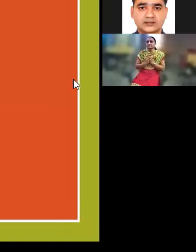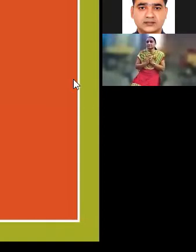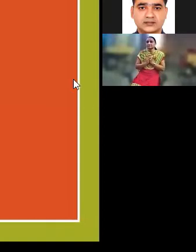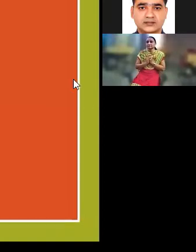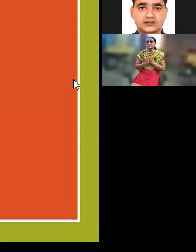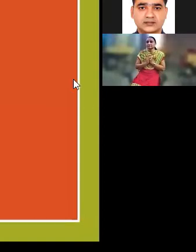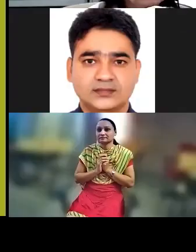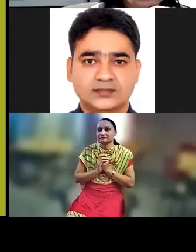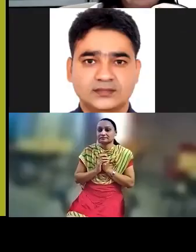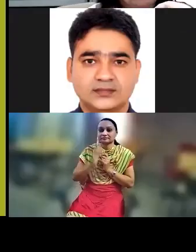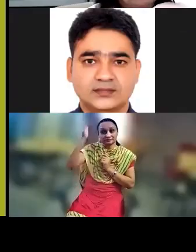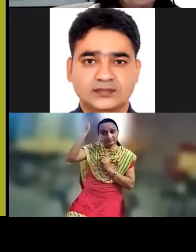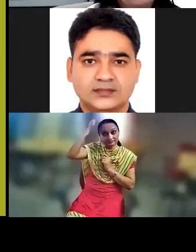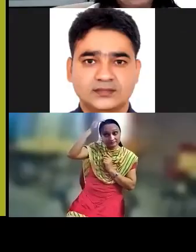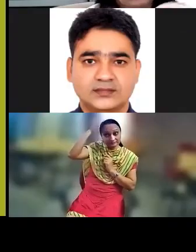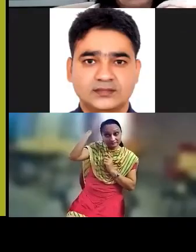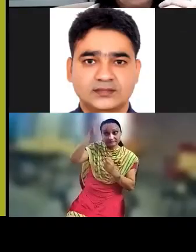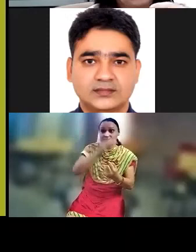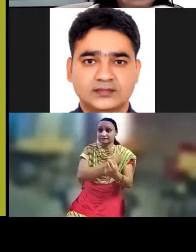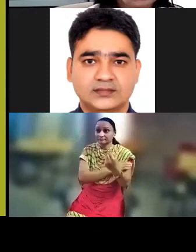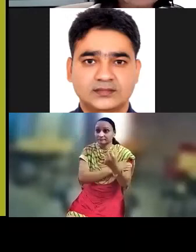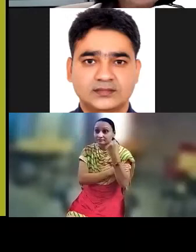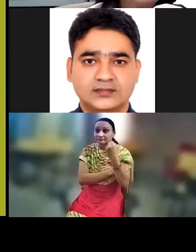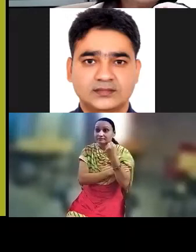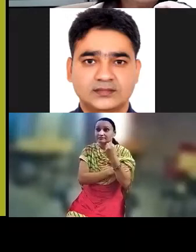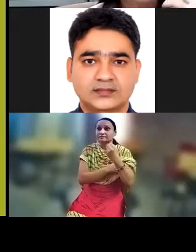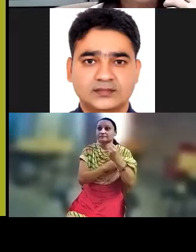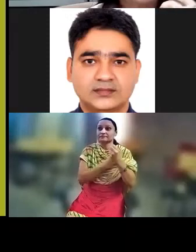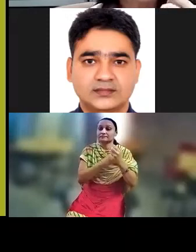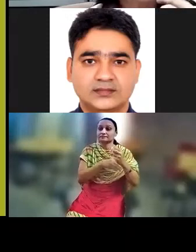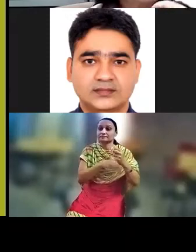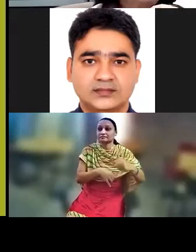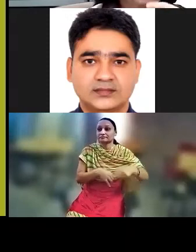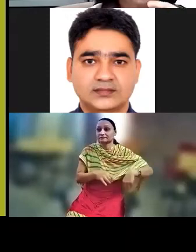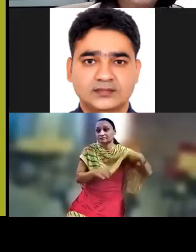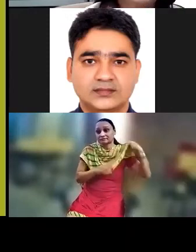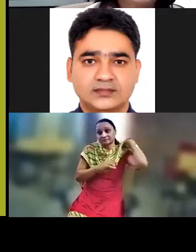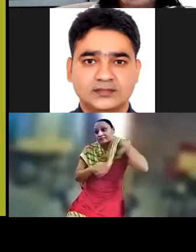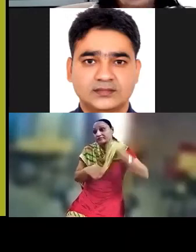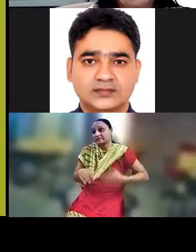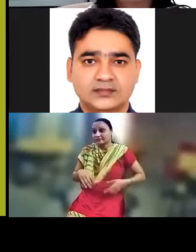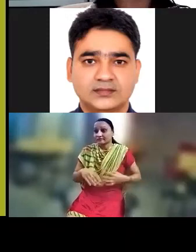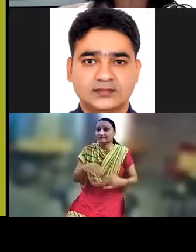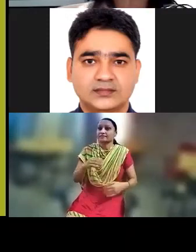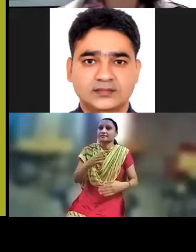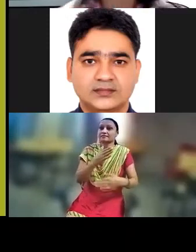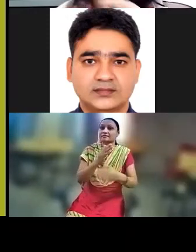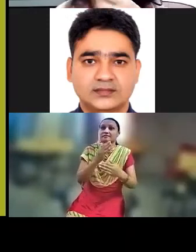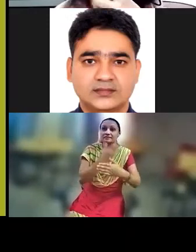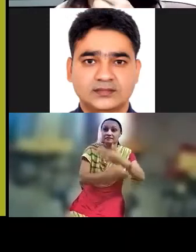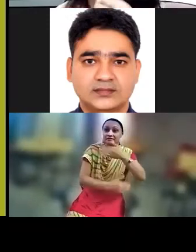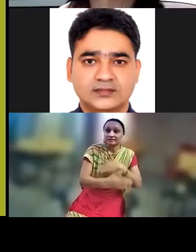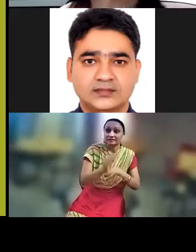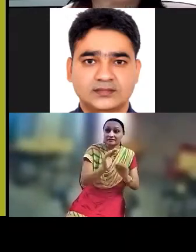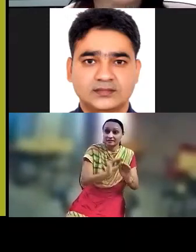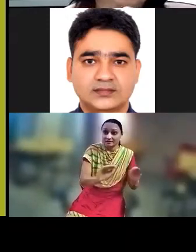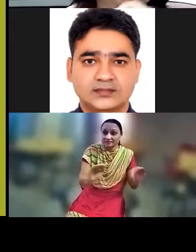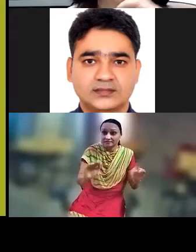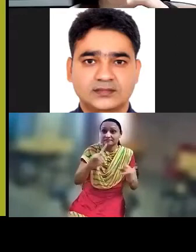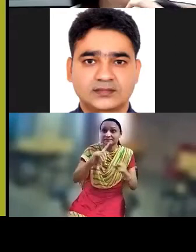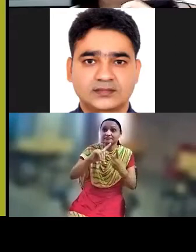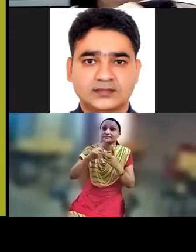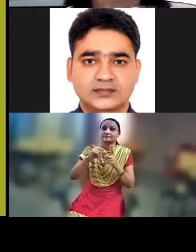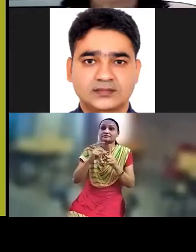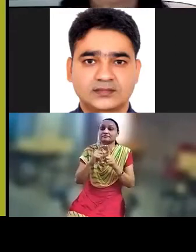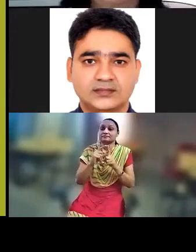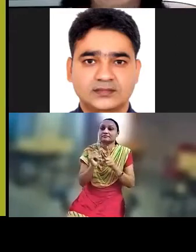mental health measures to promote well-being and education of children with disabilities. तो आप लोगों को मेरा बैकग्राउंड जान करके ये तो पता